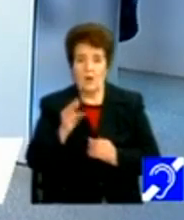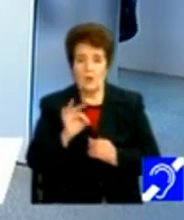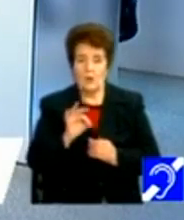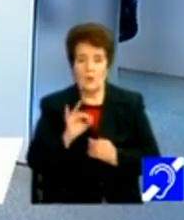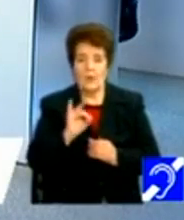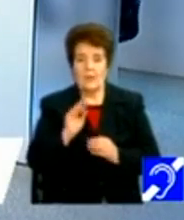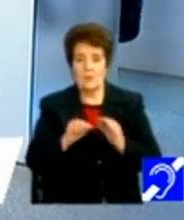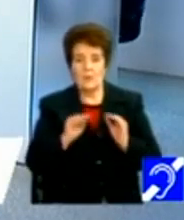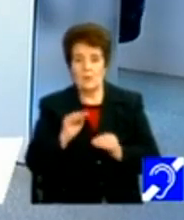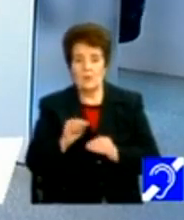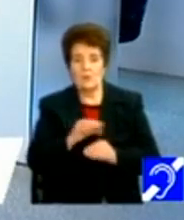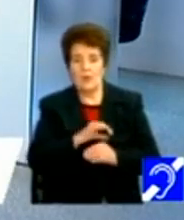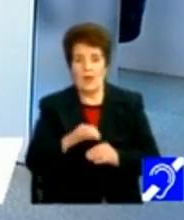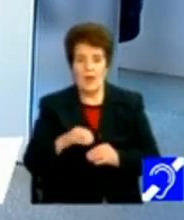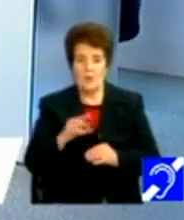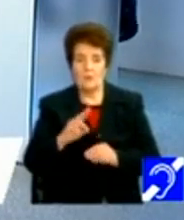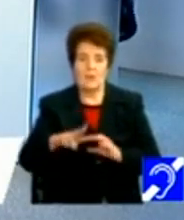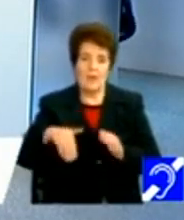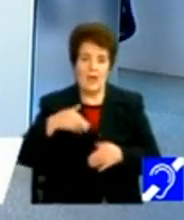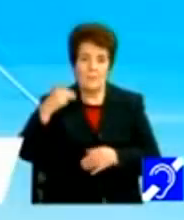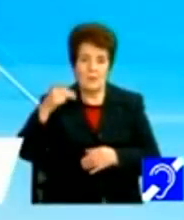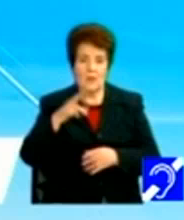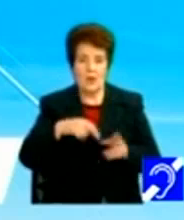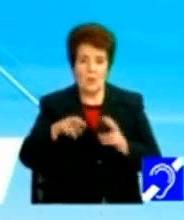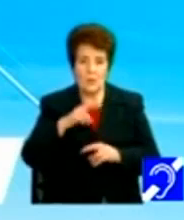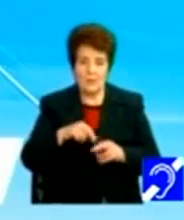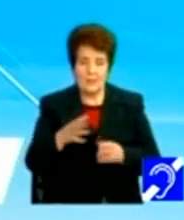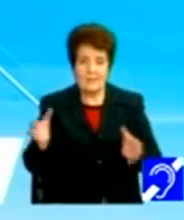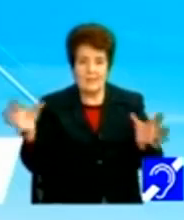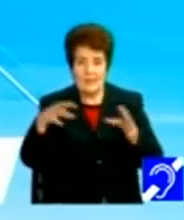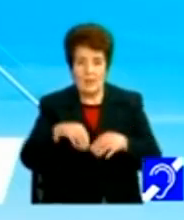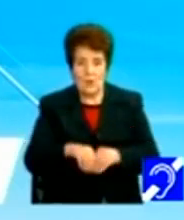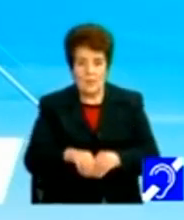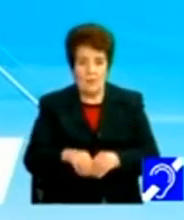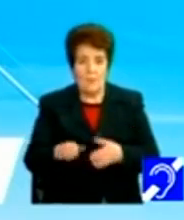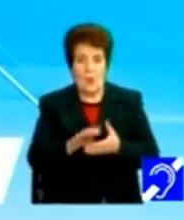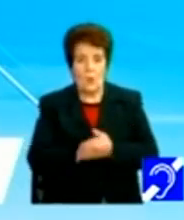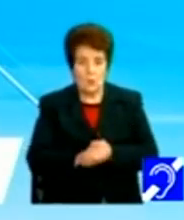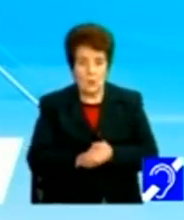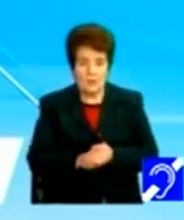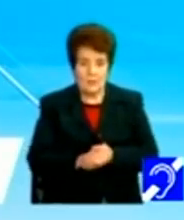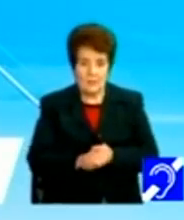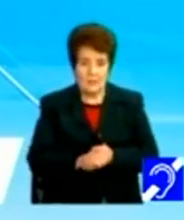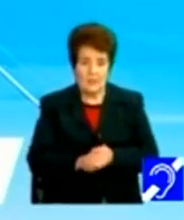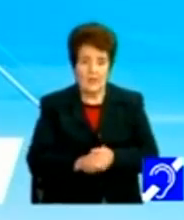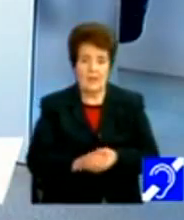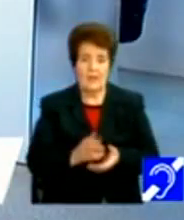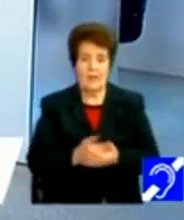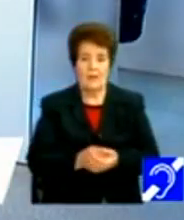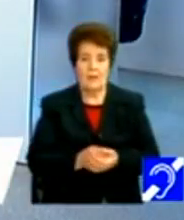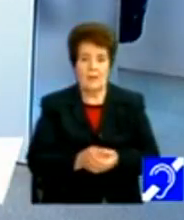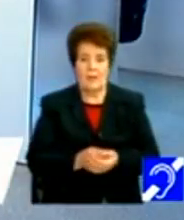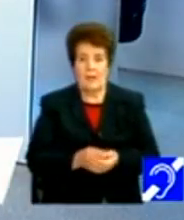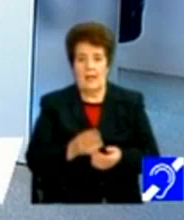mișcării unioniste și nu m-am autointitulat candidat la prezidențiale. Am căutat să ne unim cu toții, ca împreună să luăm decizia cine este cel mai lider. Când vă uniți în jurul unui